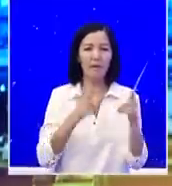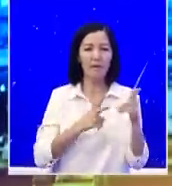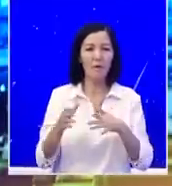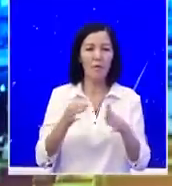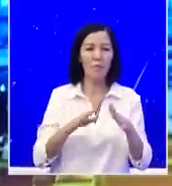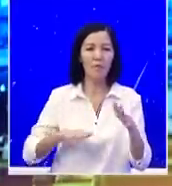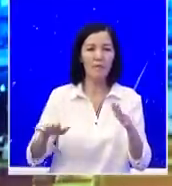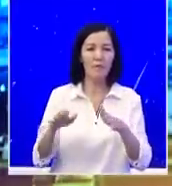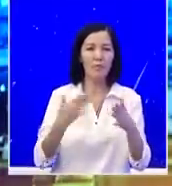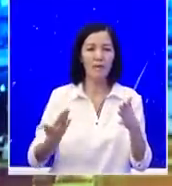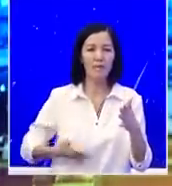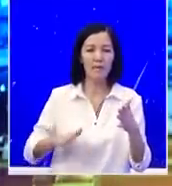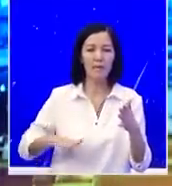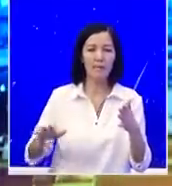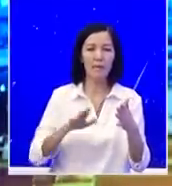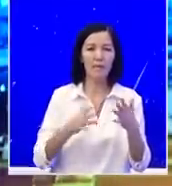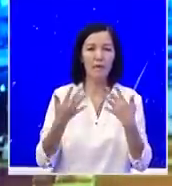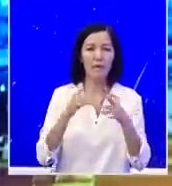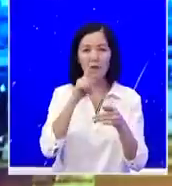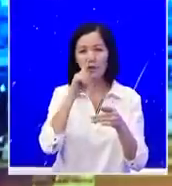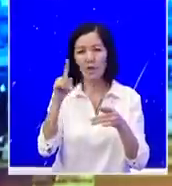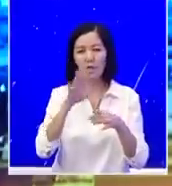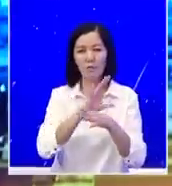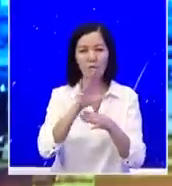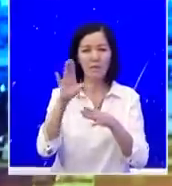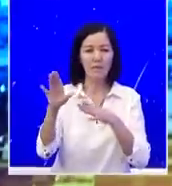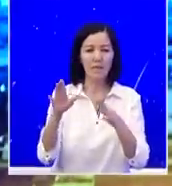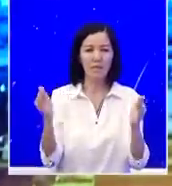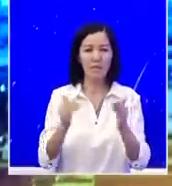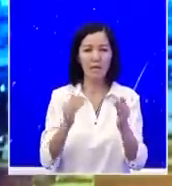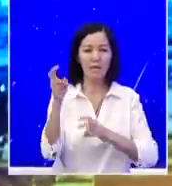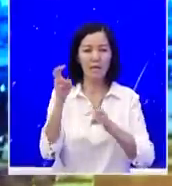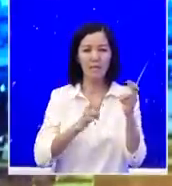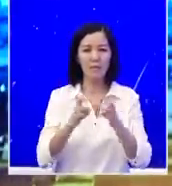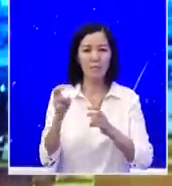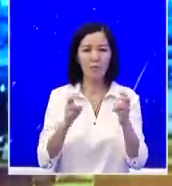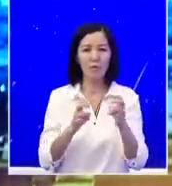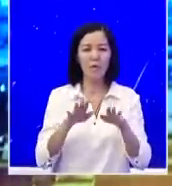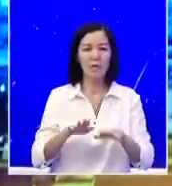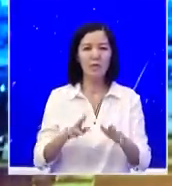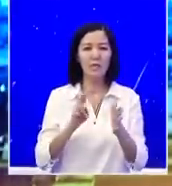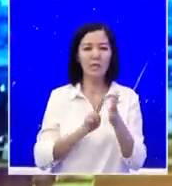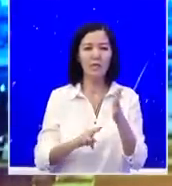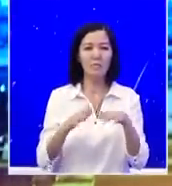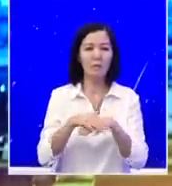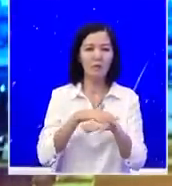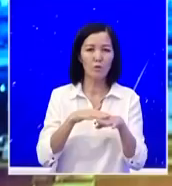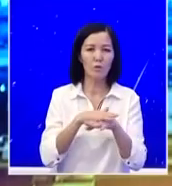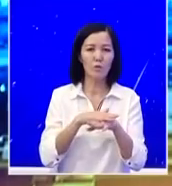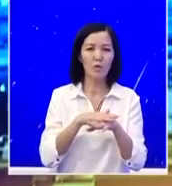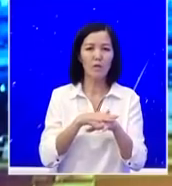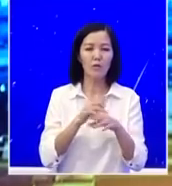облыс аумағындағы елді мекендермен алыс жақын өңірлерге жеткізілмек. Шағын кәсіпорынның шапағаты жергілікті 70 тұрғынға да